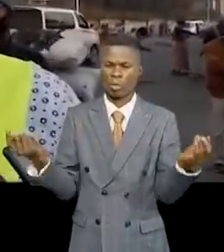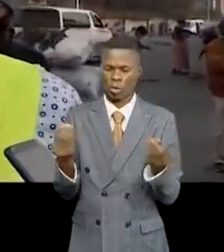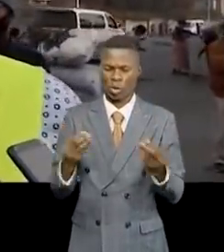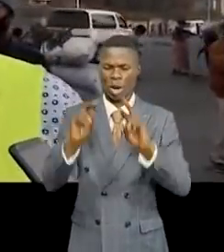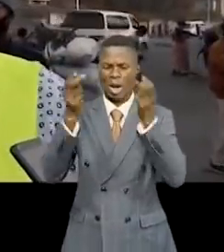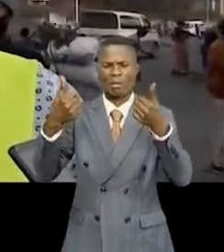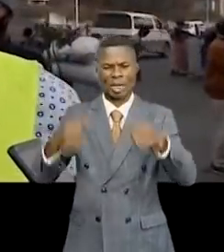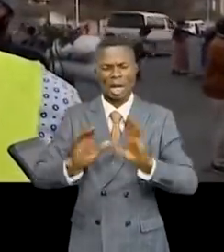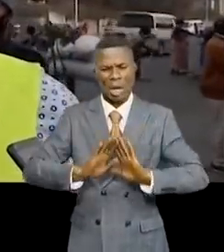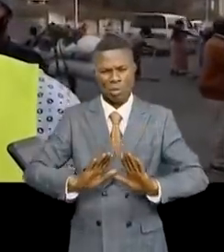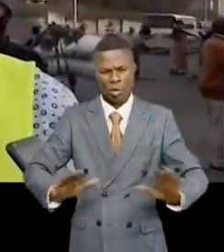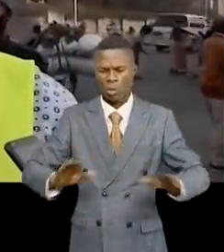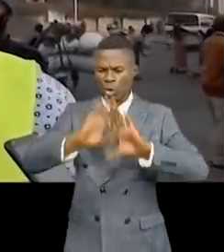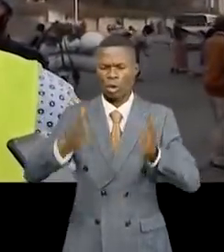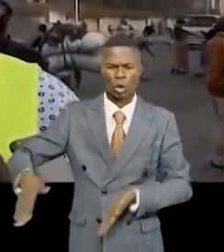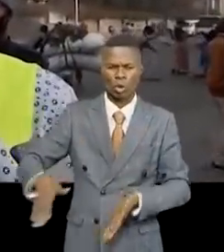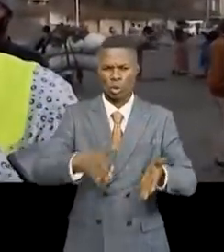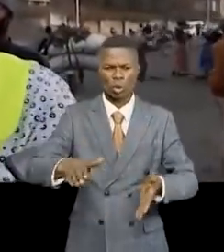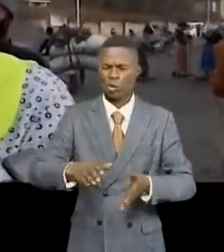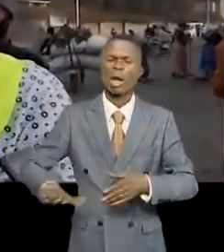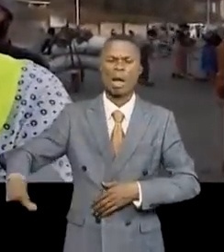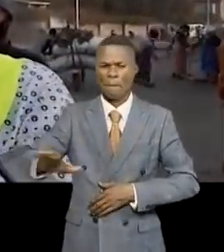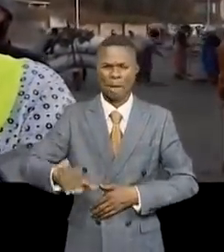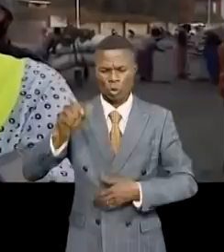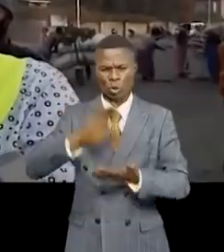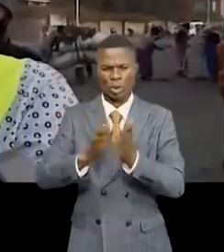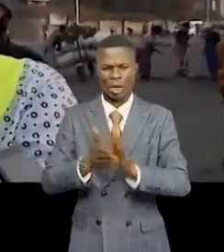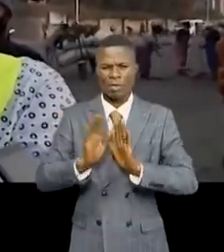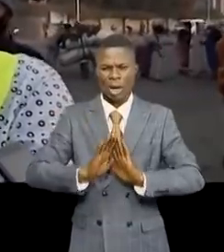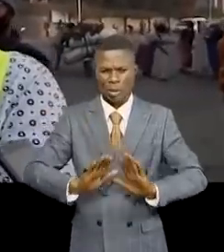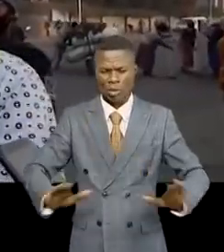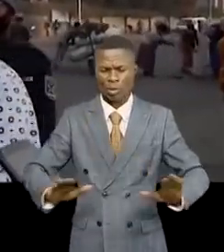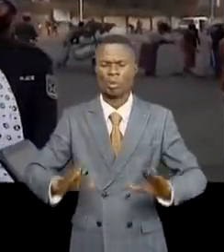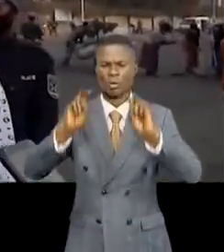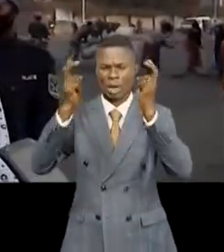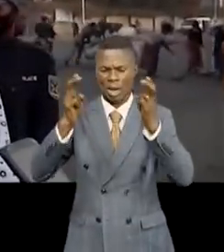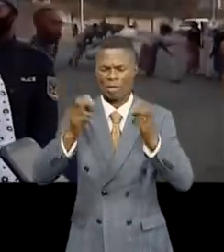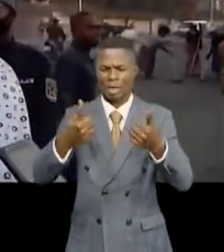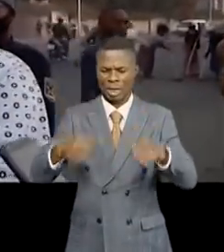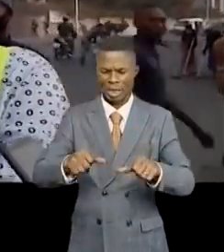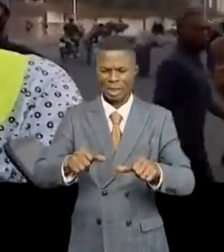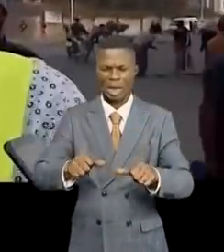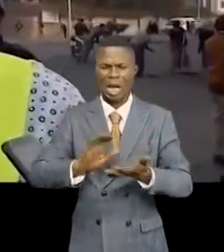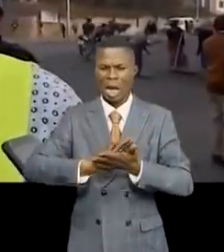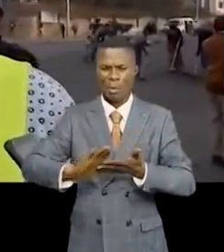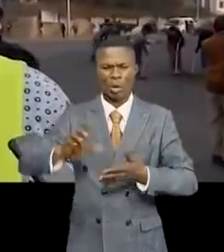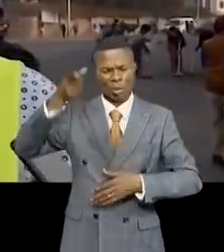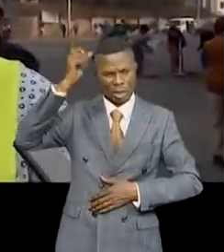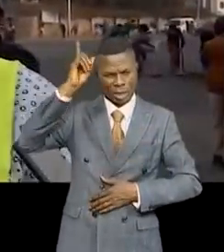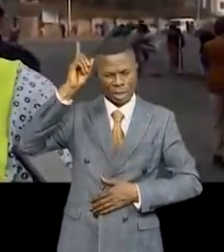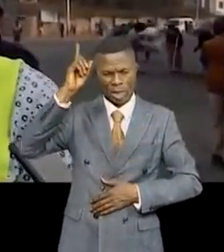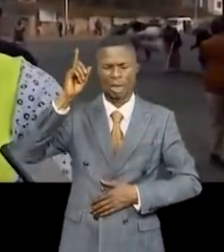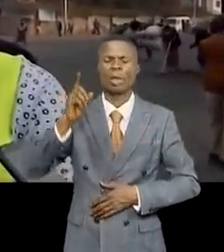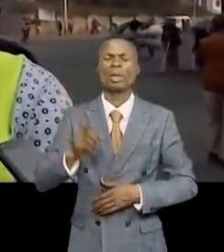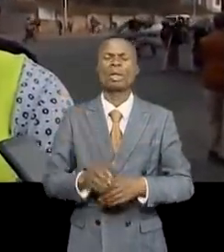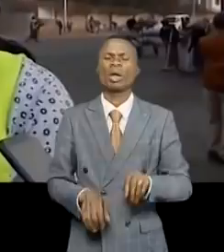ville propre. Toutes les avenues, toutes les cellules doivent être propres. En fait, que la ville doit toujours garder sa robe propre, comme on